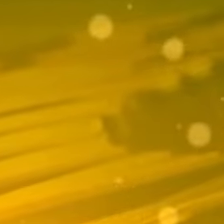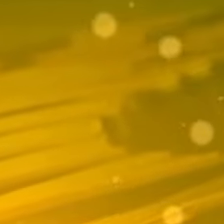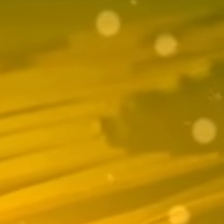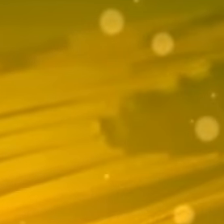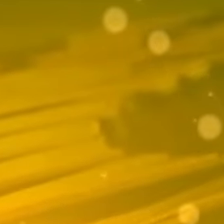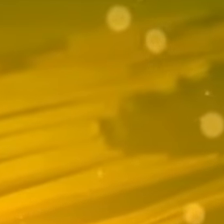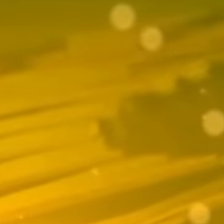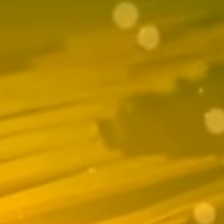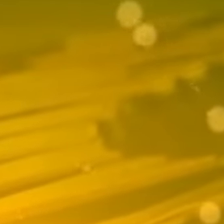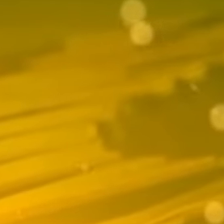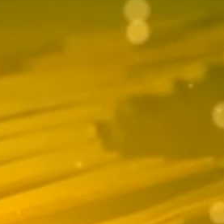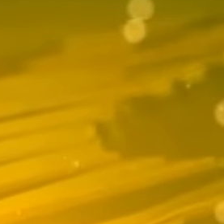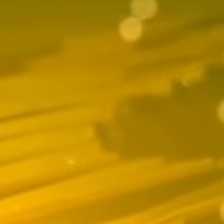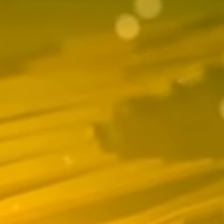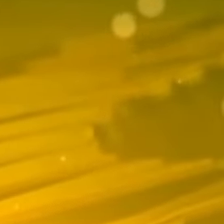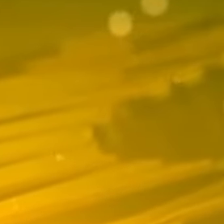عن